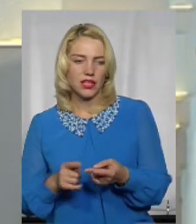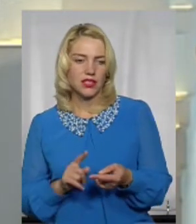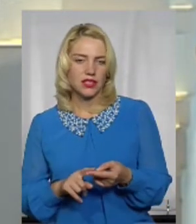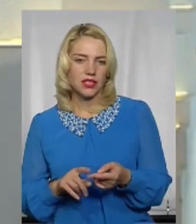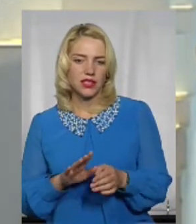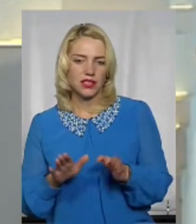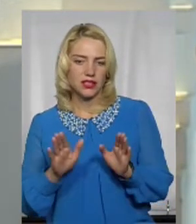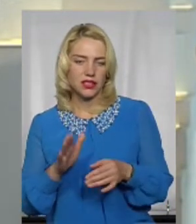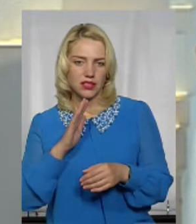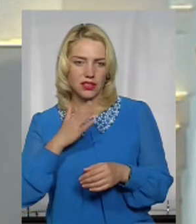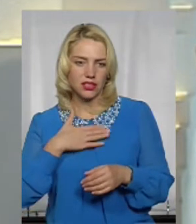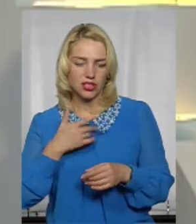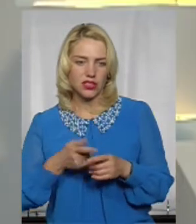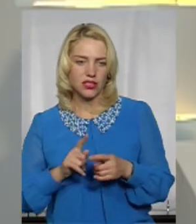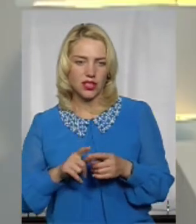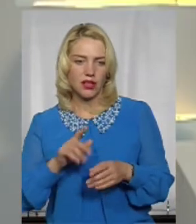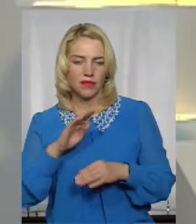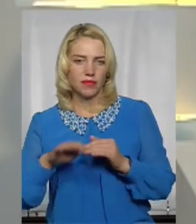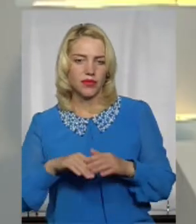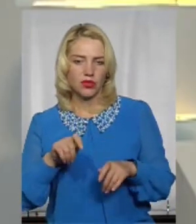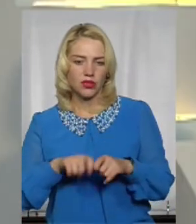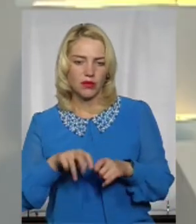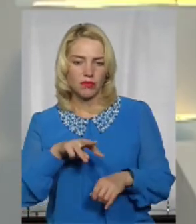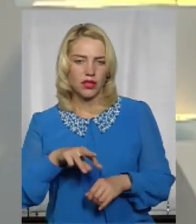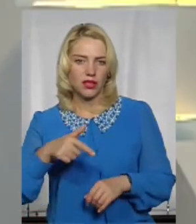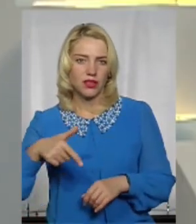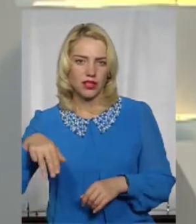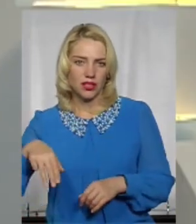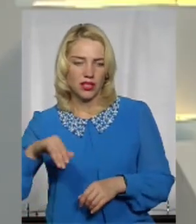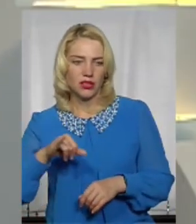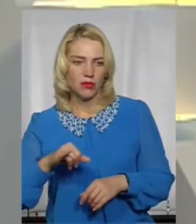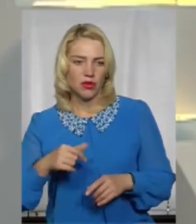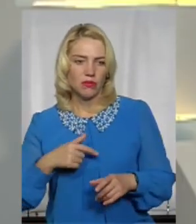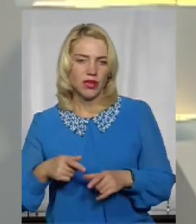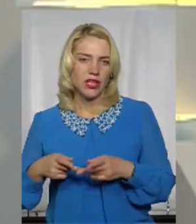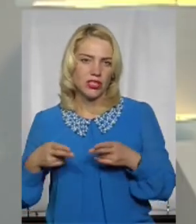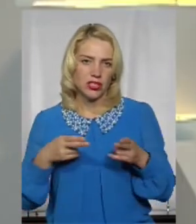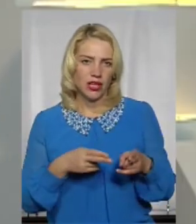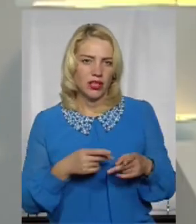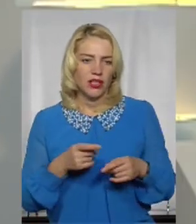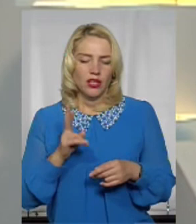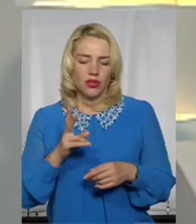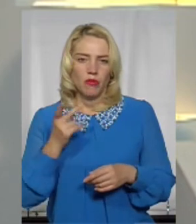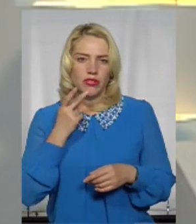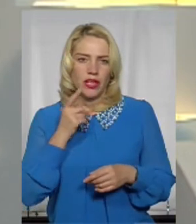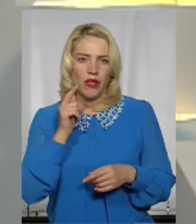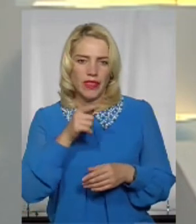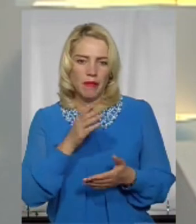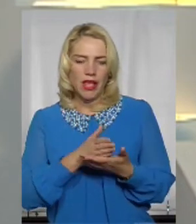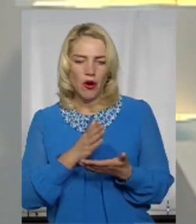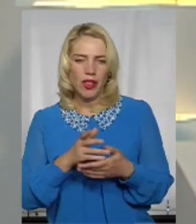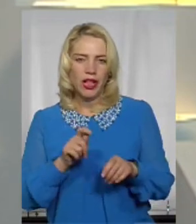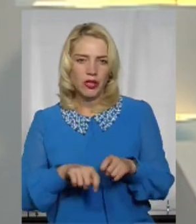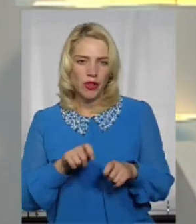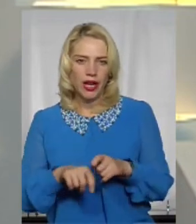ж не тільки наші, воно ж йде під контролем МАГАТЕ, тому приїжджали, які там постійно знаходяться